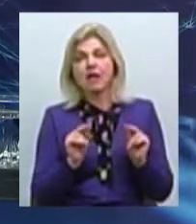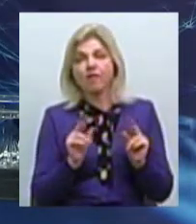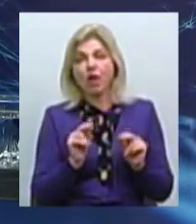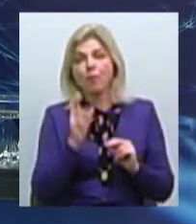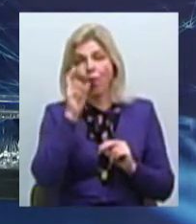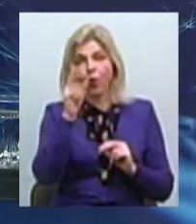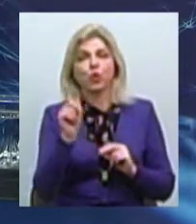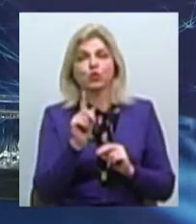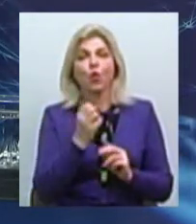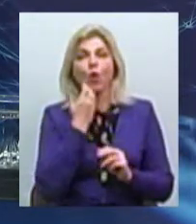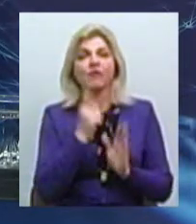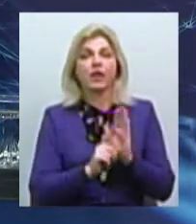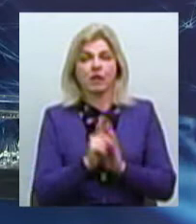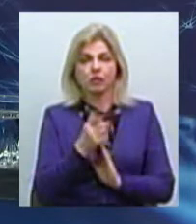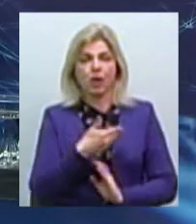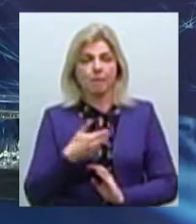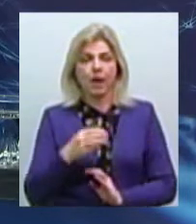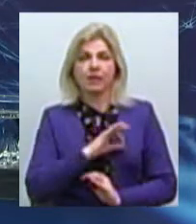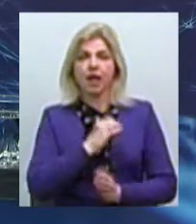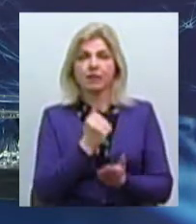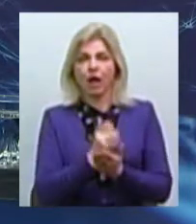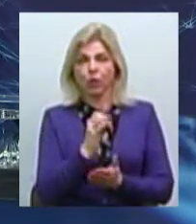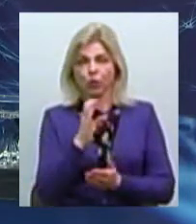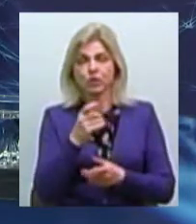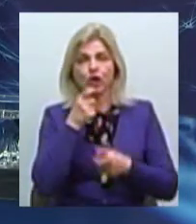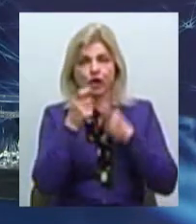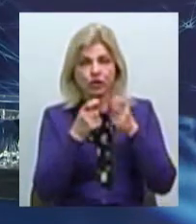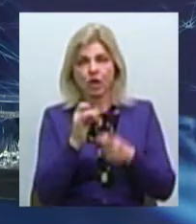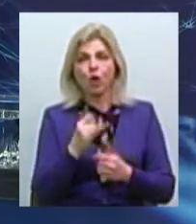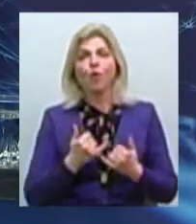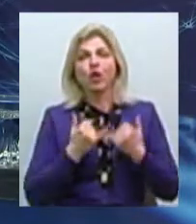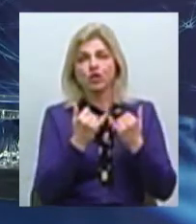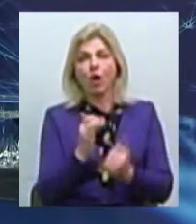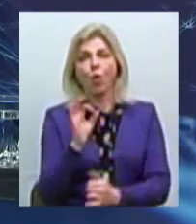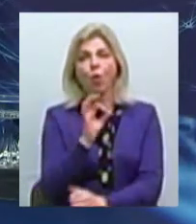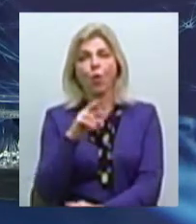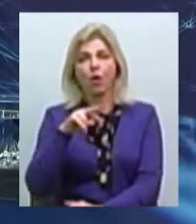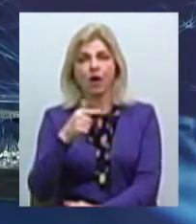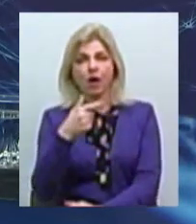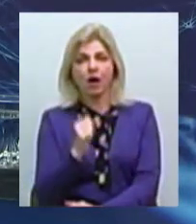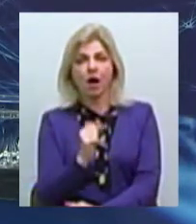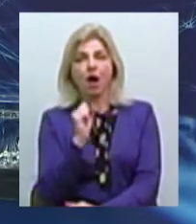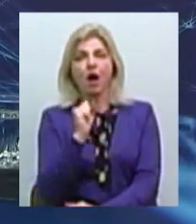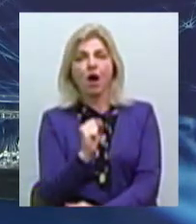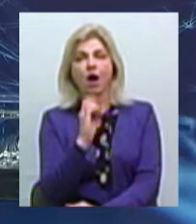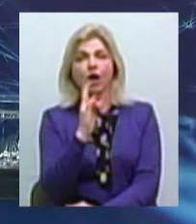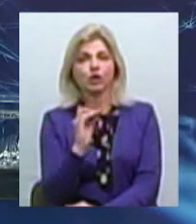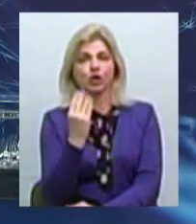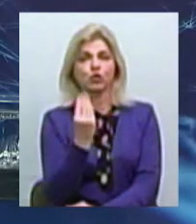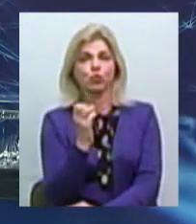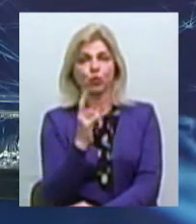это вводилось мы нотариуса кричали и уважаем ольга не щук которая была нашим